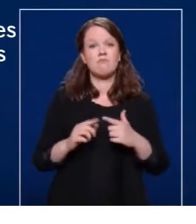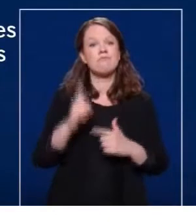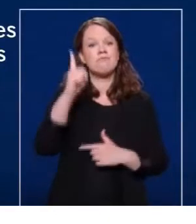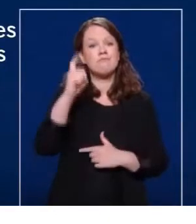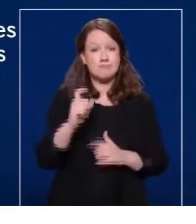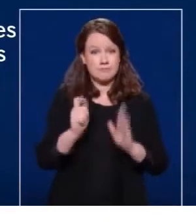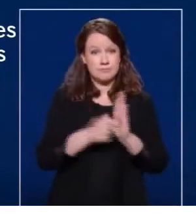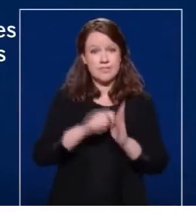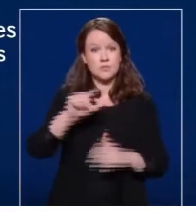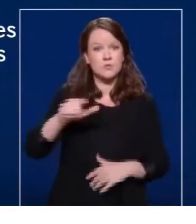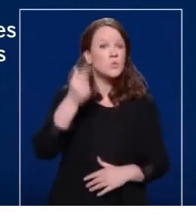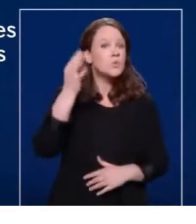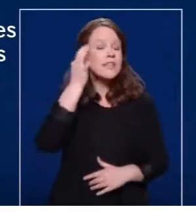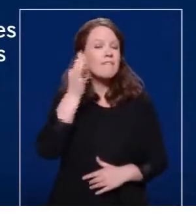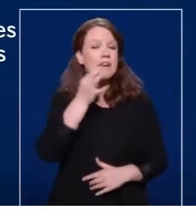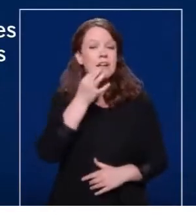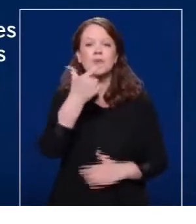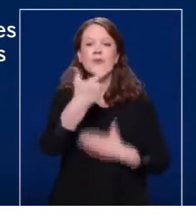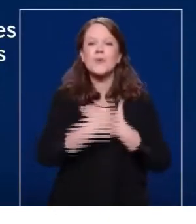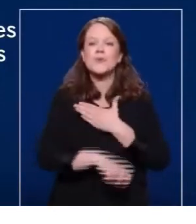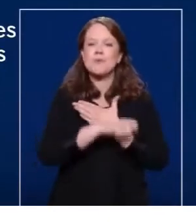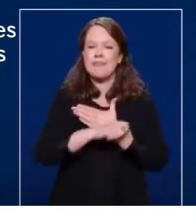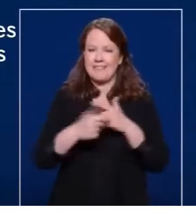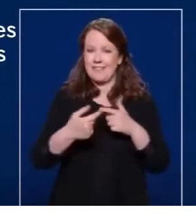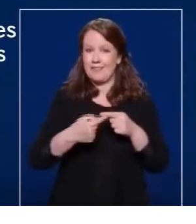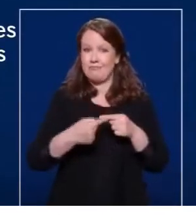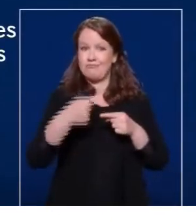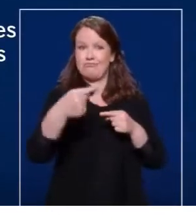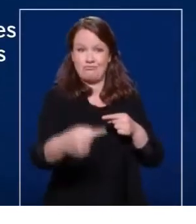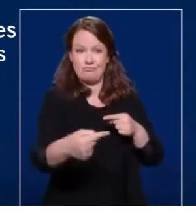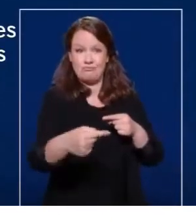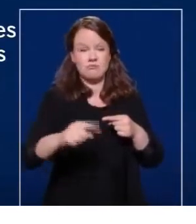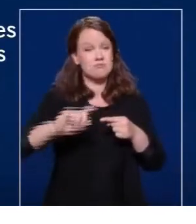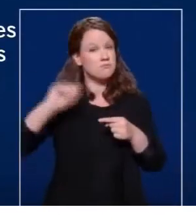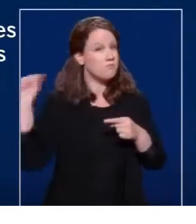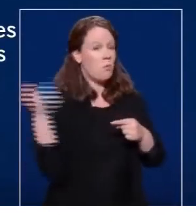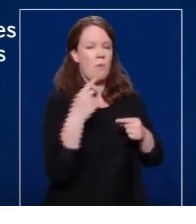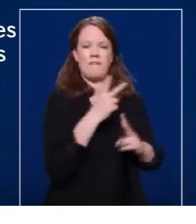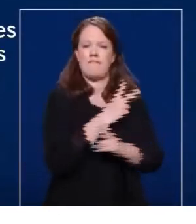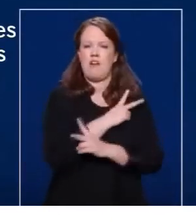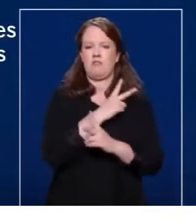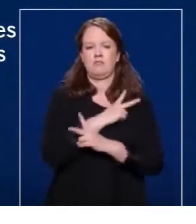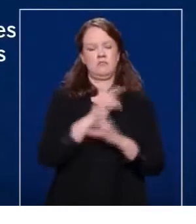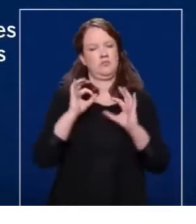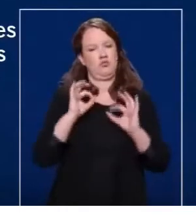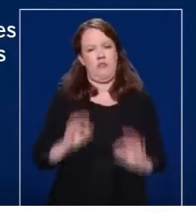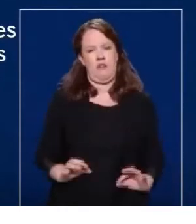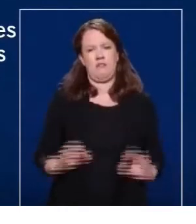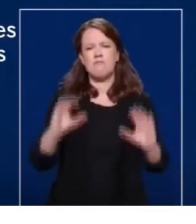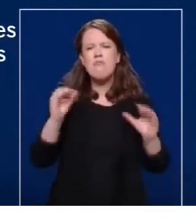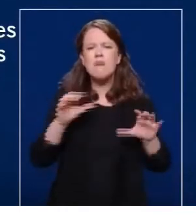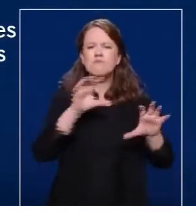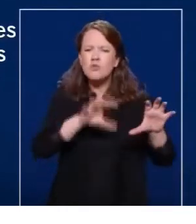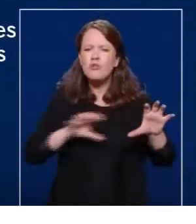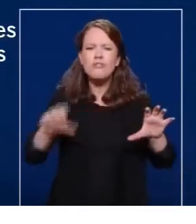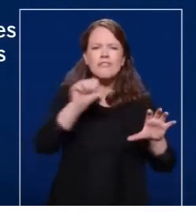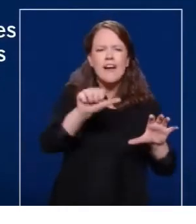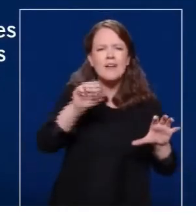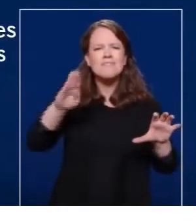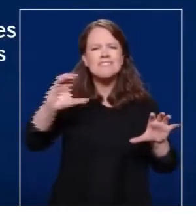avril. La France entière, quelle que soit la zone de vacances, sera placée en vacances de